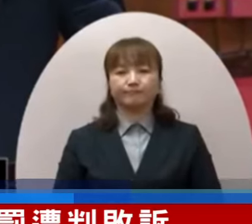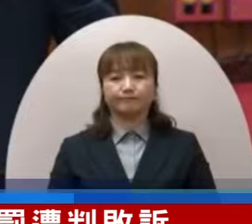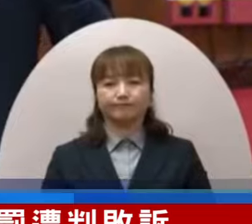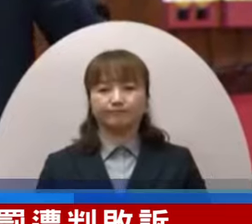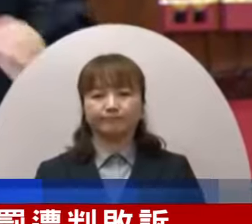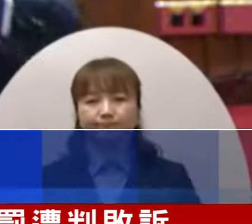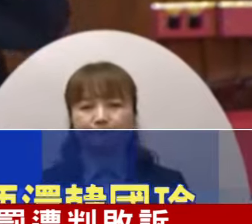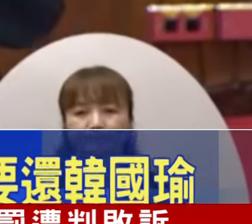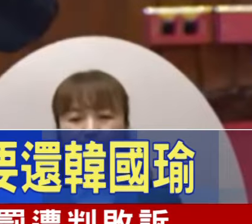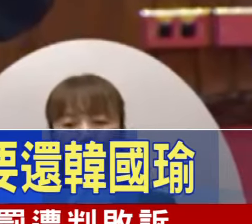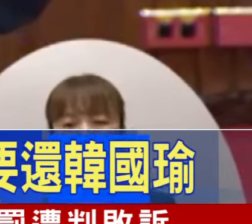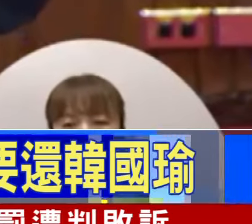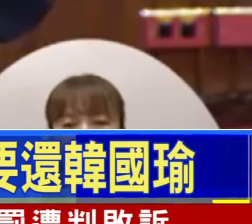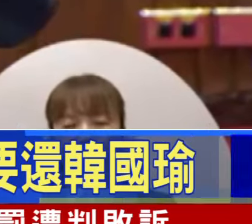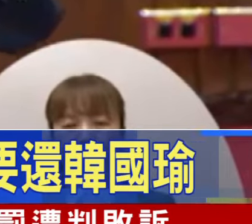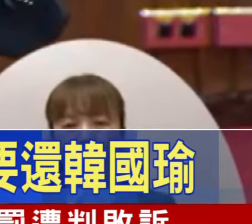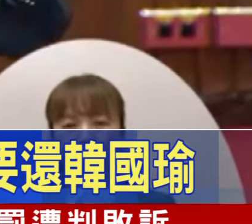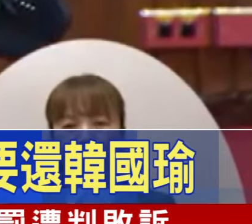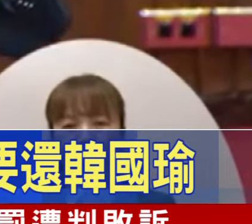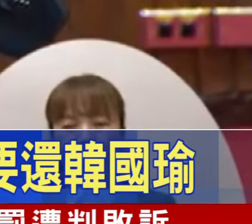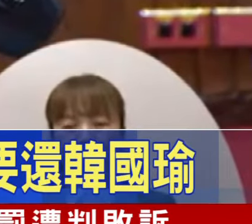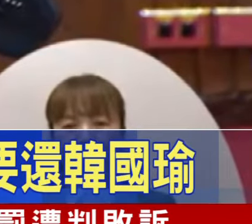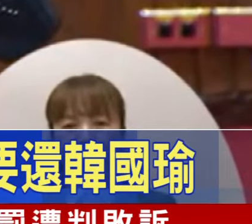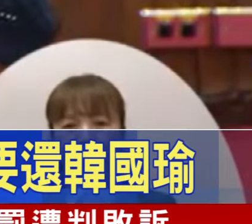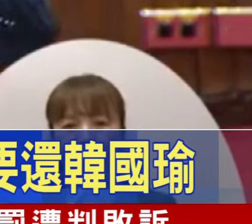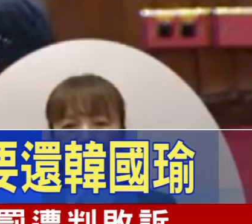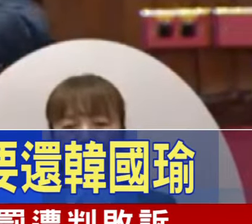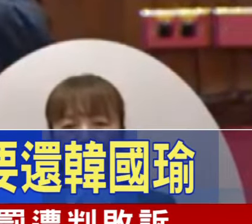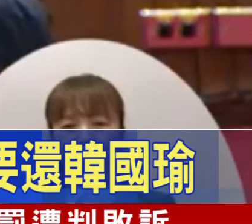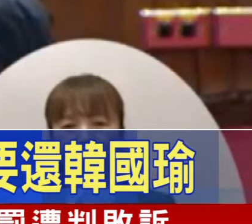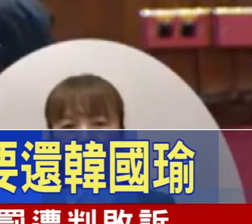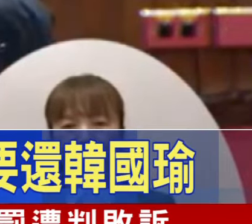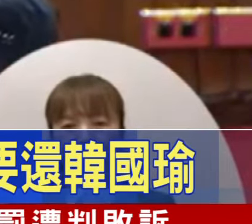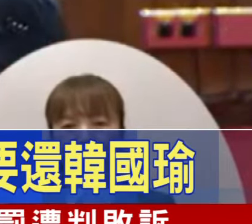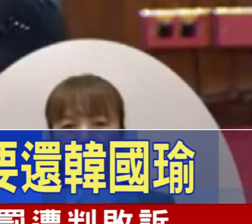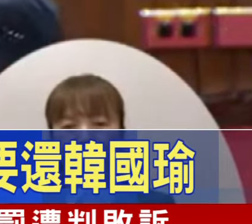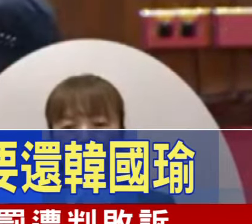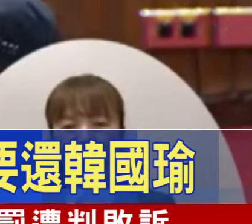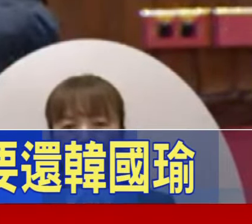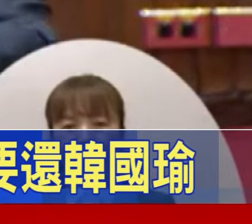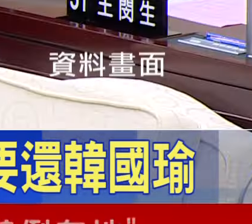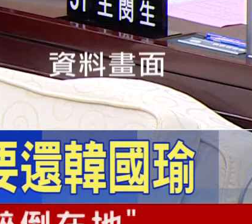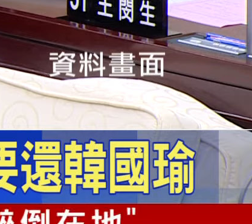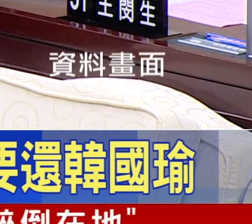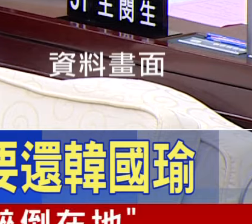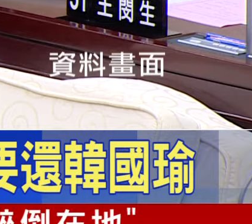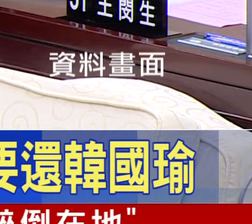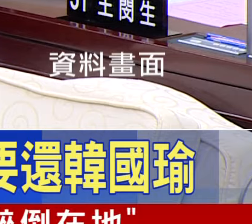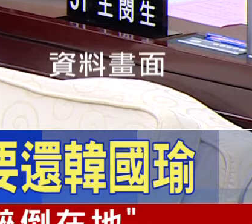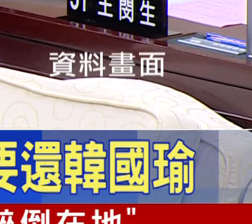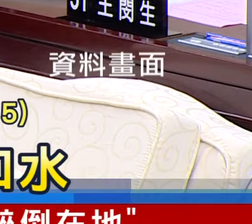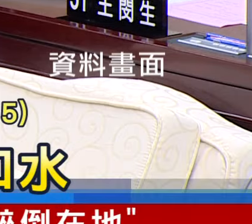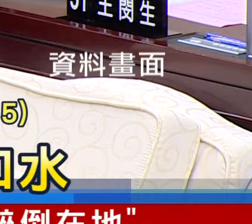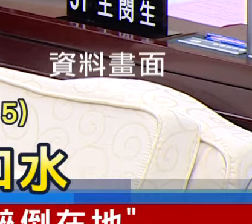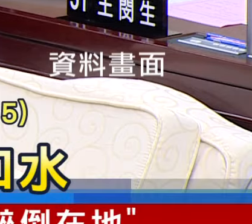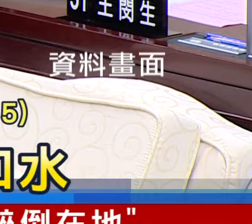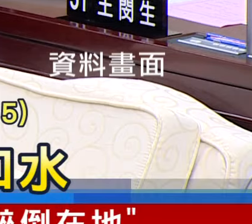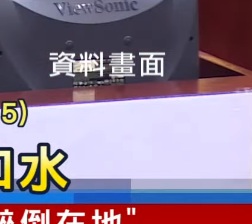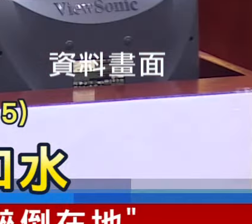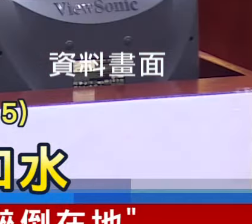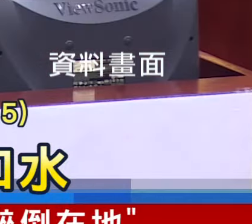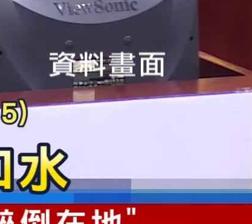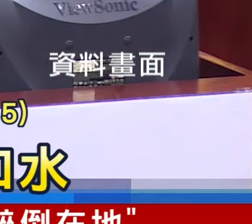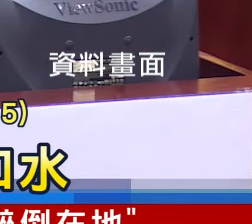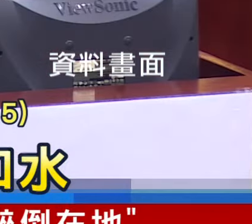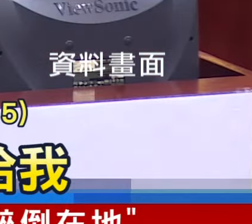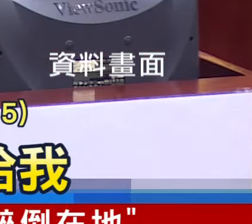询到一半，民进党立委王世坚咳嗽不止，不过这画面回到七年前，似曾相识。 主席，时间暂停，我喝一口水。